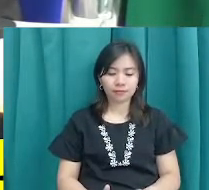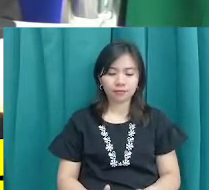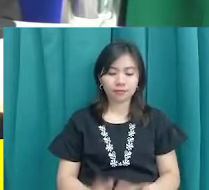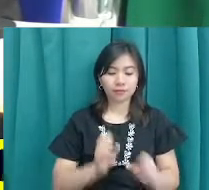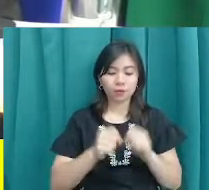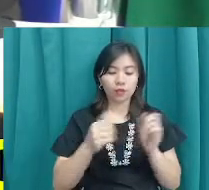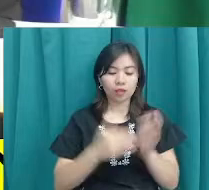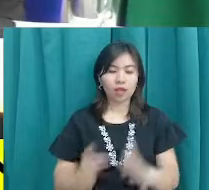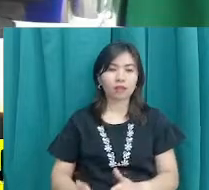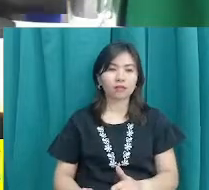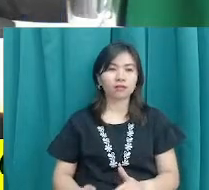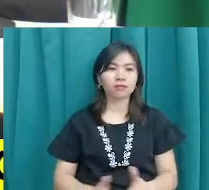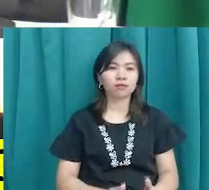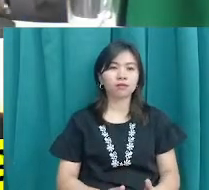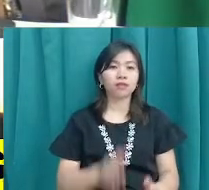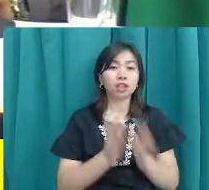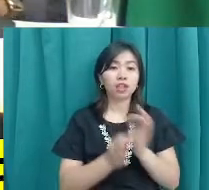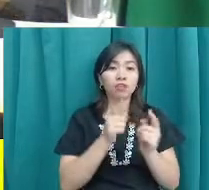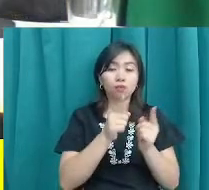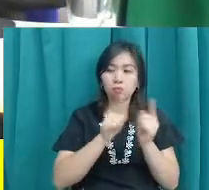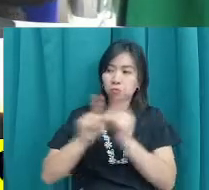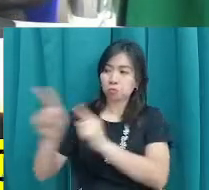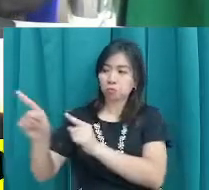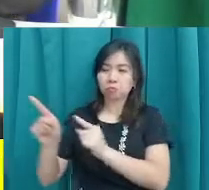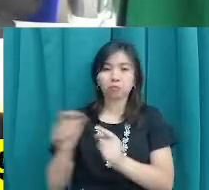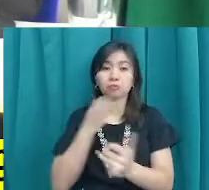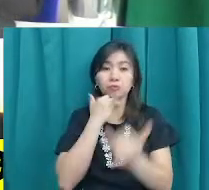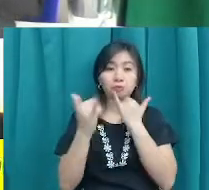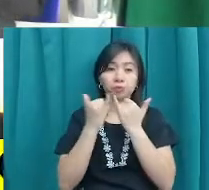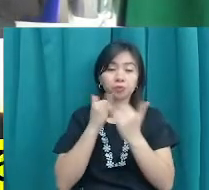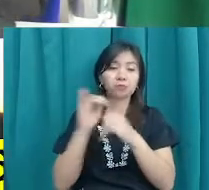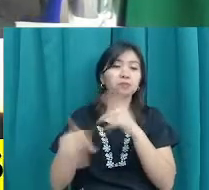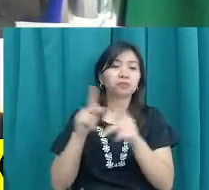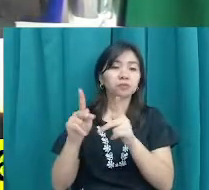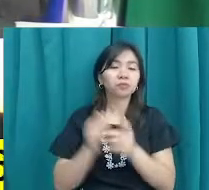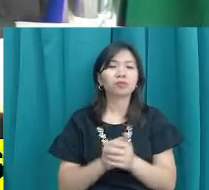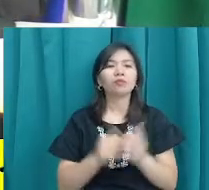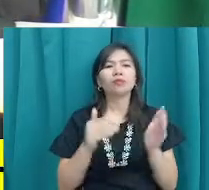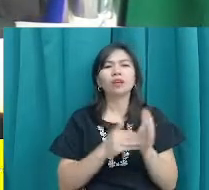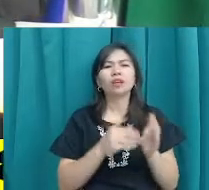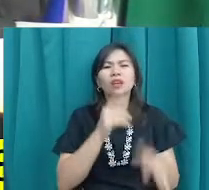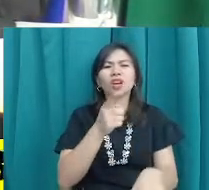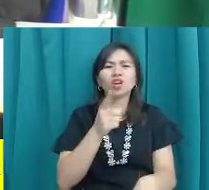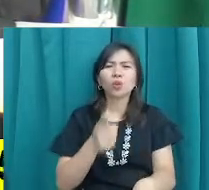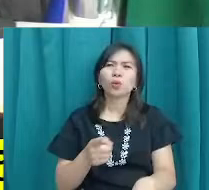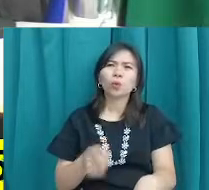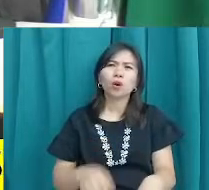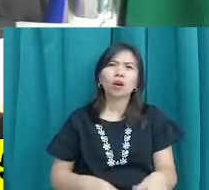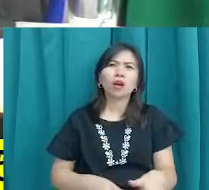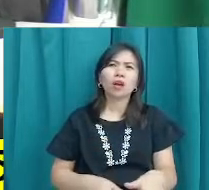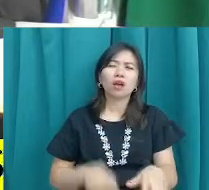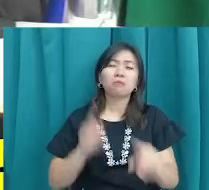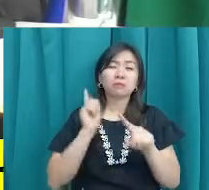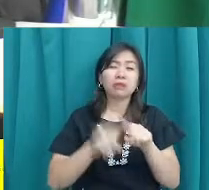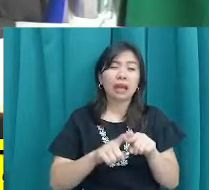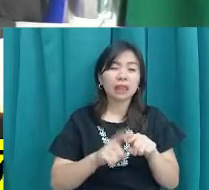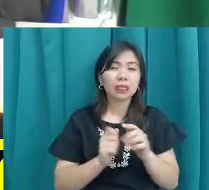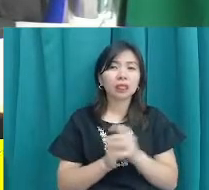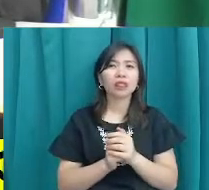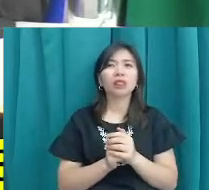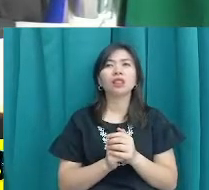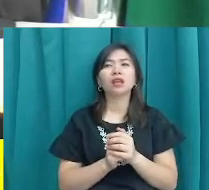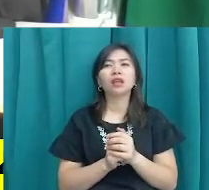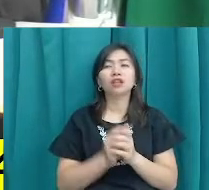nyo, mali ang tamang pagkakilala. Magiging hindi totoo, tama ang pagkakilala nyo sa sarili nyo. Pag may iba pa